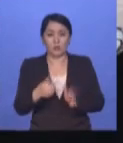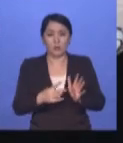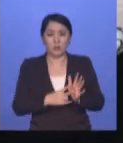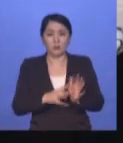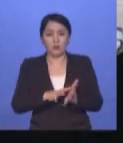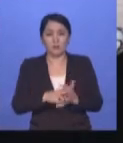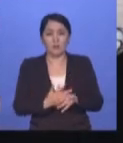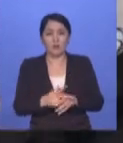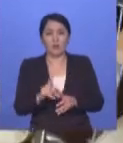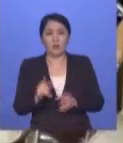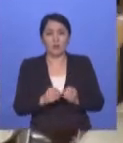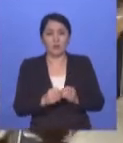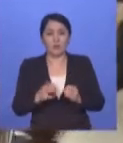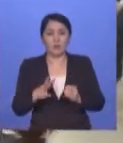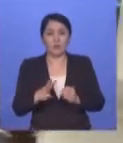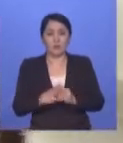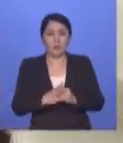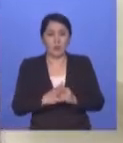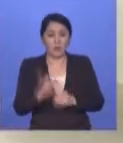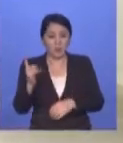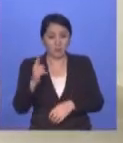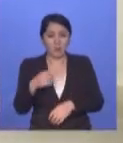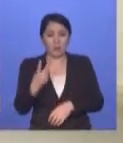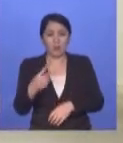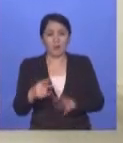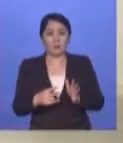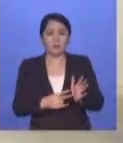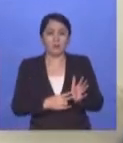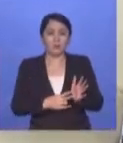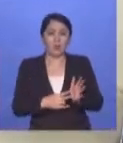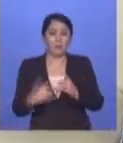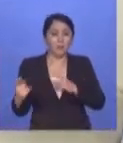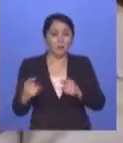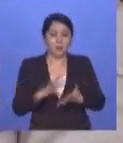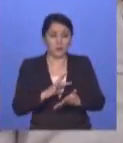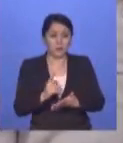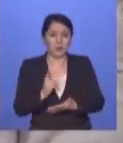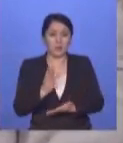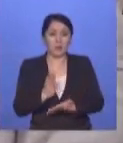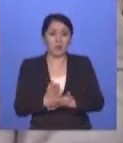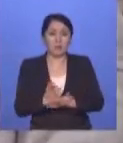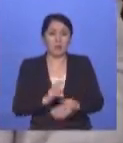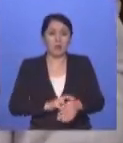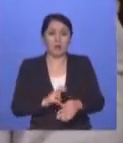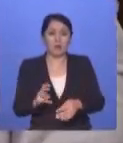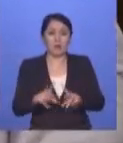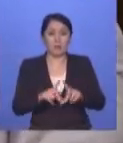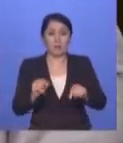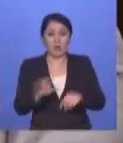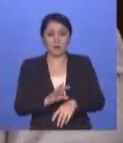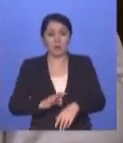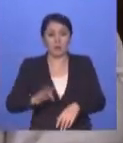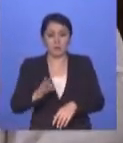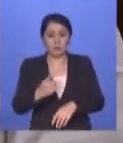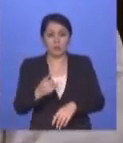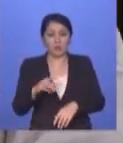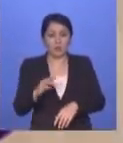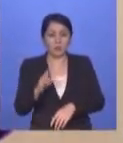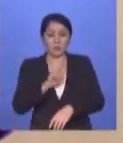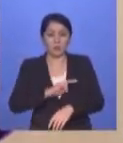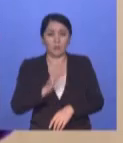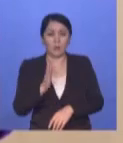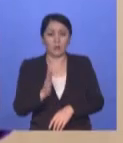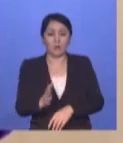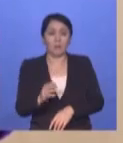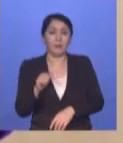сонымен қатар 115 байланс бөлімшесі мен 27 жылжымалы бөлімшелерді қамтып отыр. Қазпоштаның облыстық филиалында мыңға жуық адам қызмет жасайды.